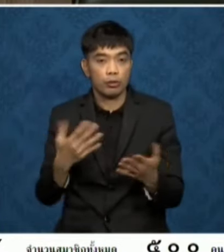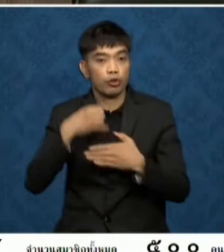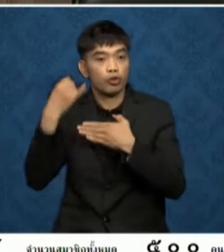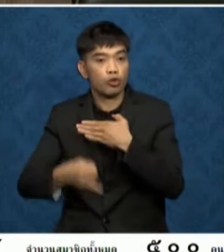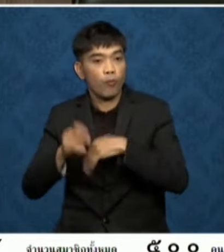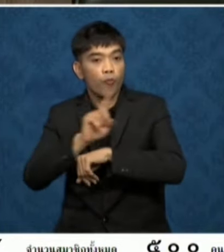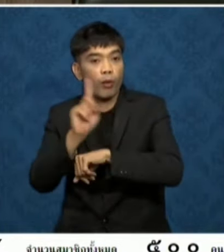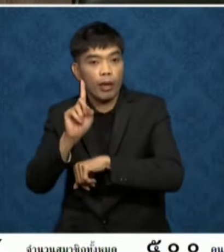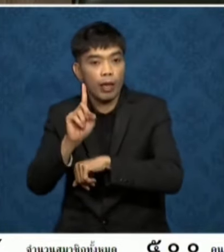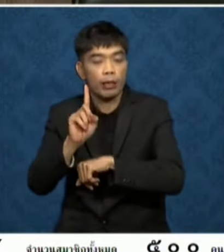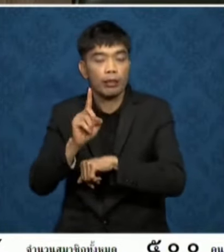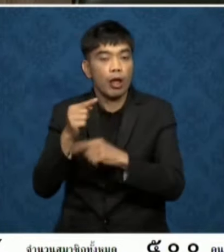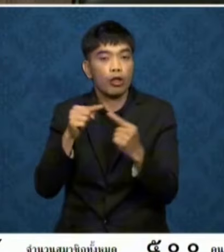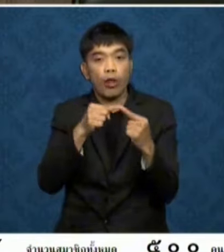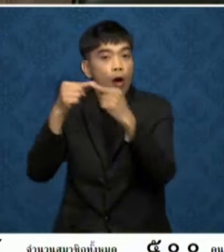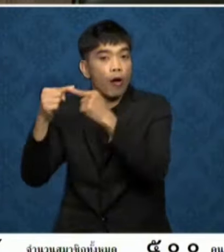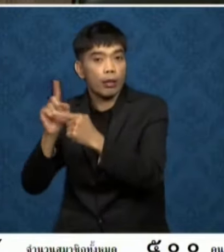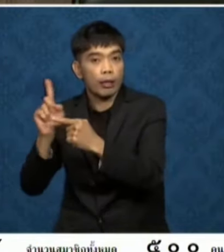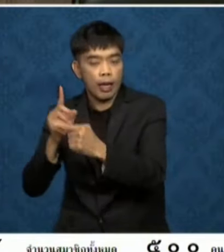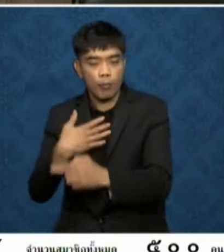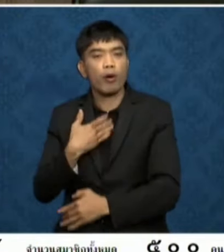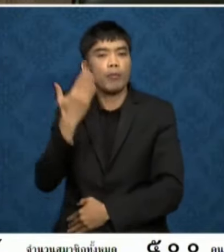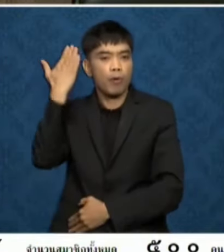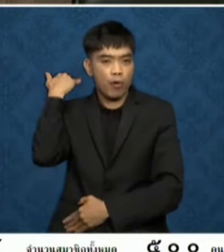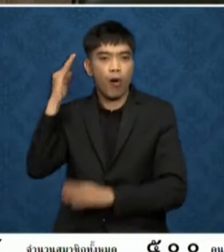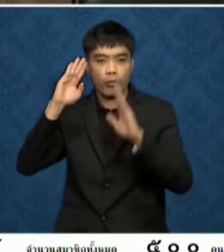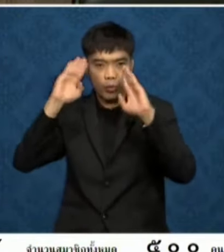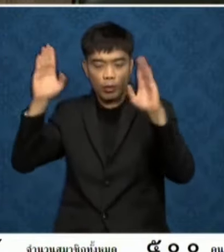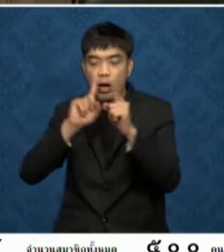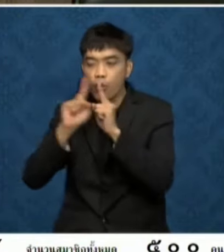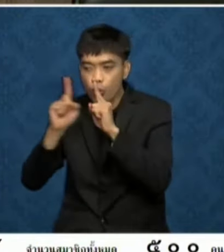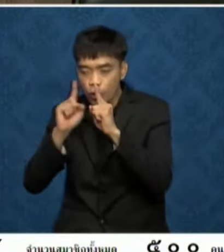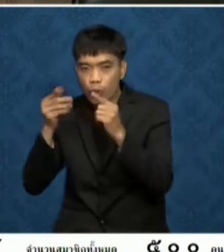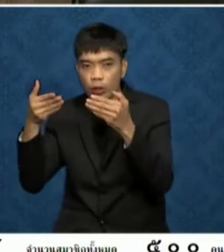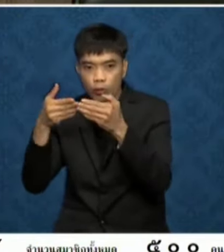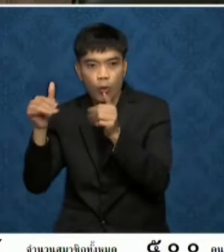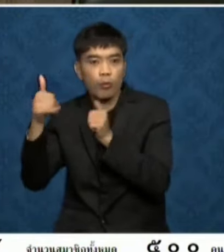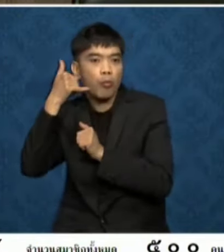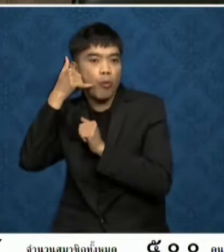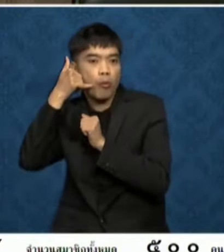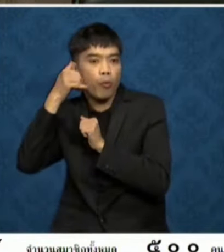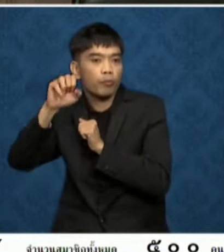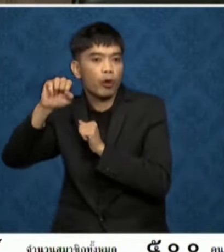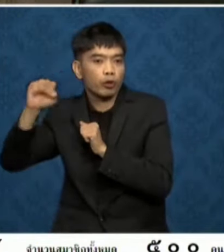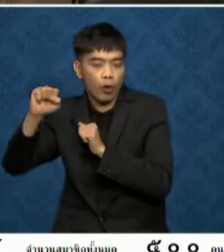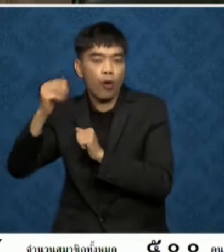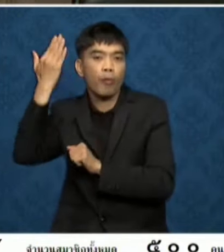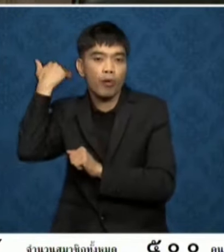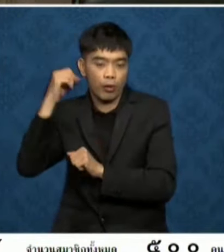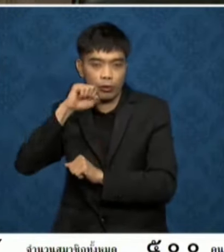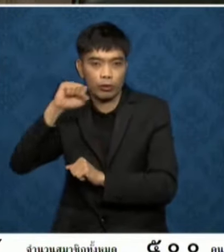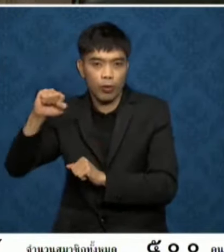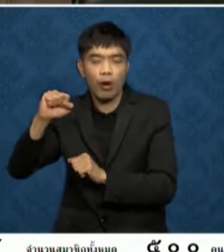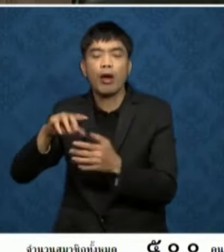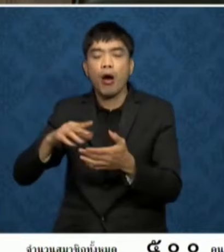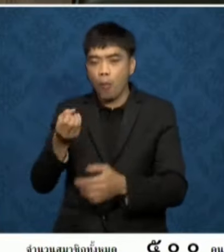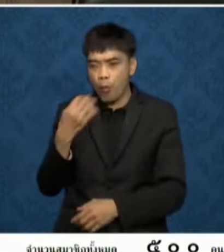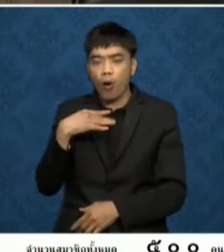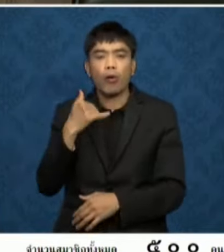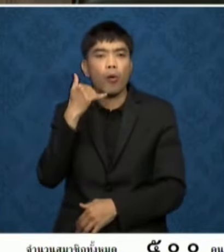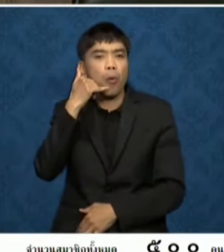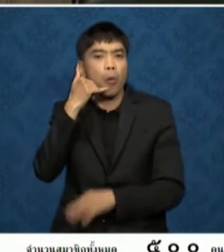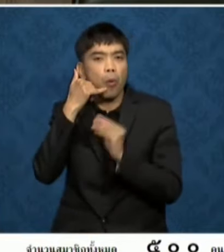งๆหลายท่านก็เป็นอดีตรัฐมนตรีอดีตส.ส.ผ่านทางโทรศัพท์เมื่อวันนี้ครับว่าจริงๆแล้วมันมีหลายปัจจัยมากครับที่จะช่ว